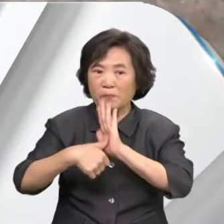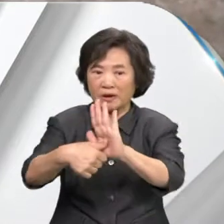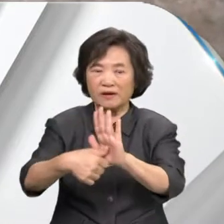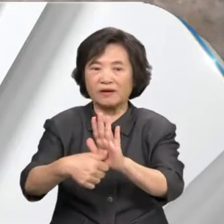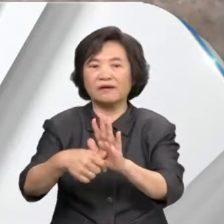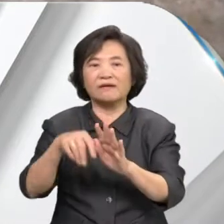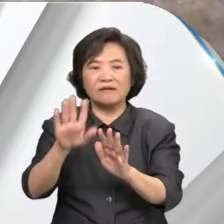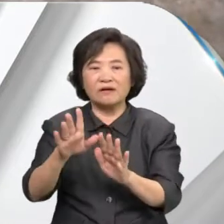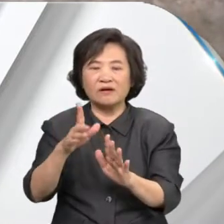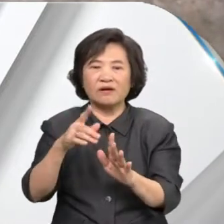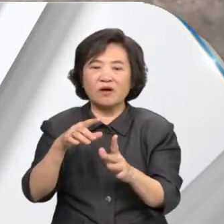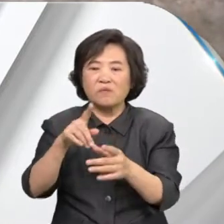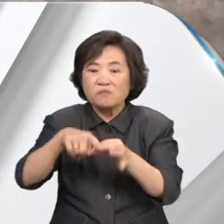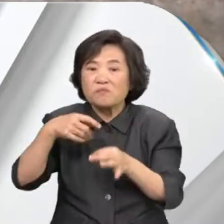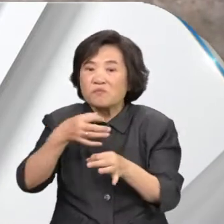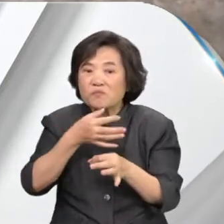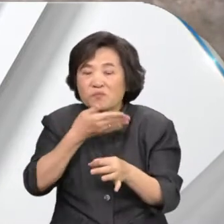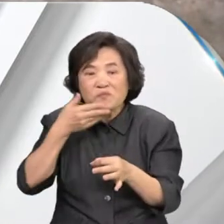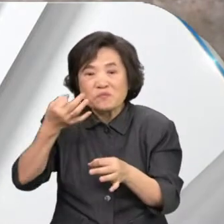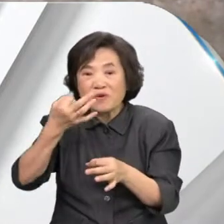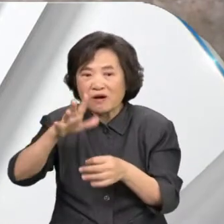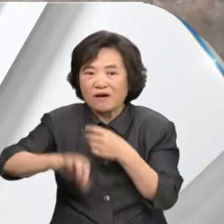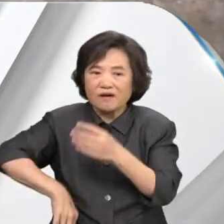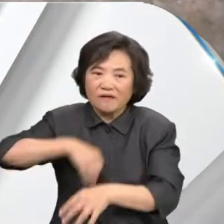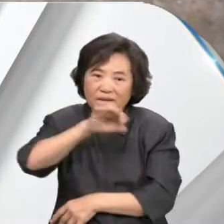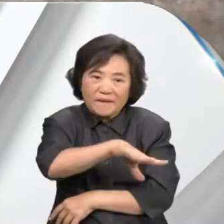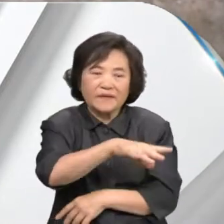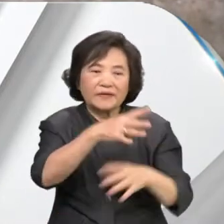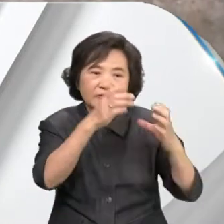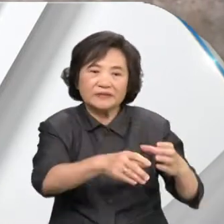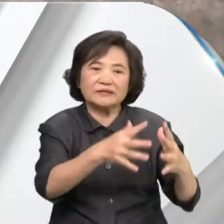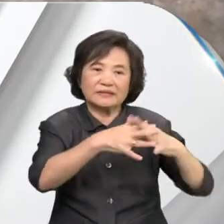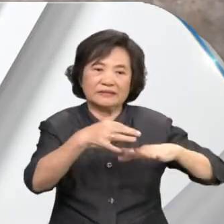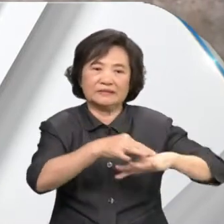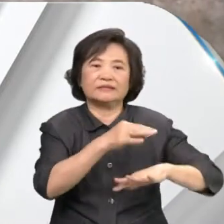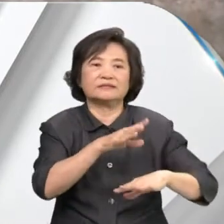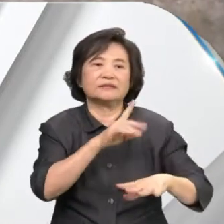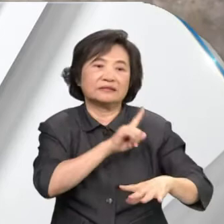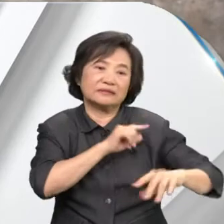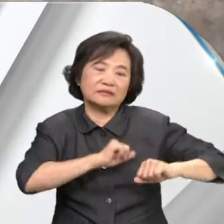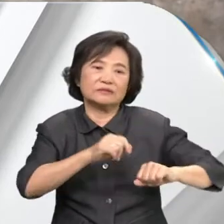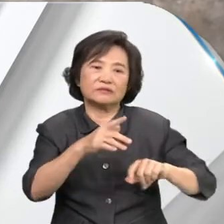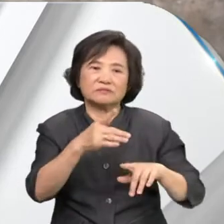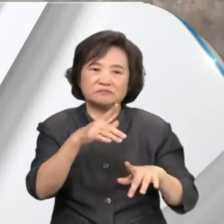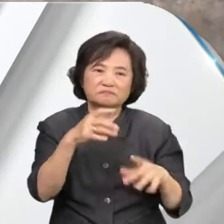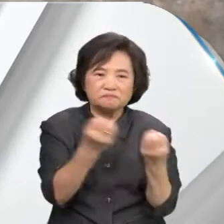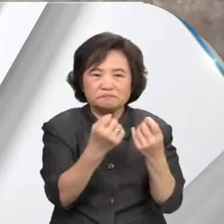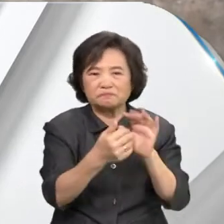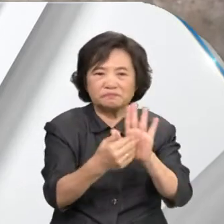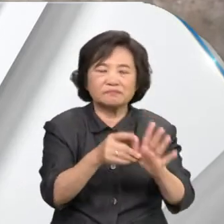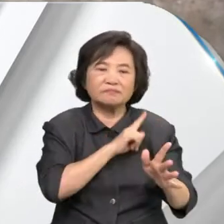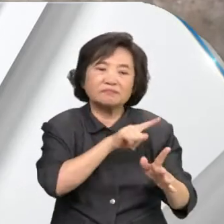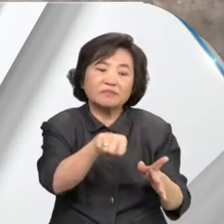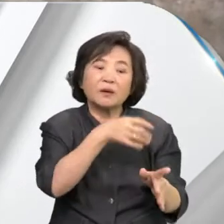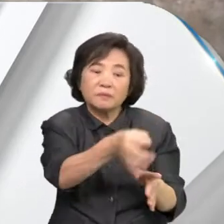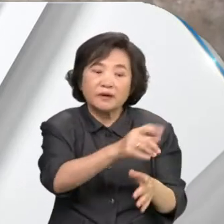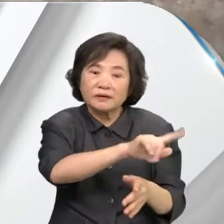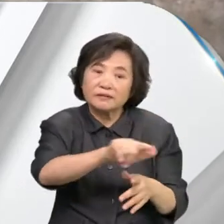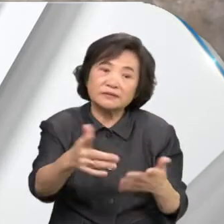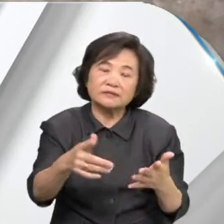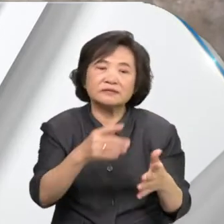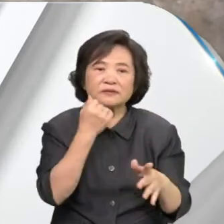后拿出一部分的那个经费给自主防灾，自己来安排，自己